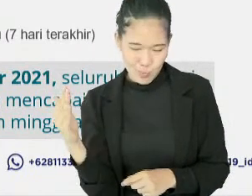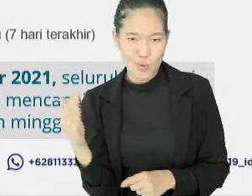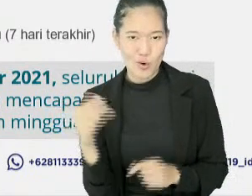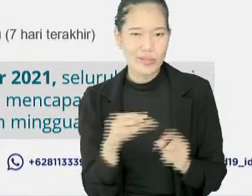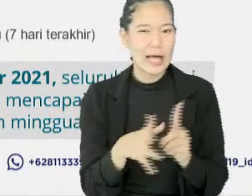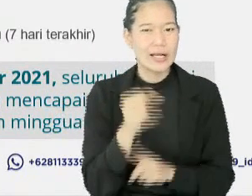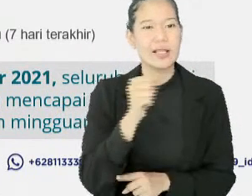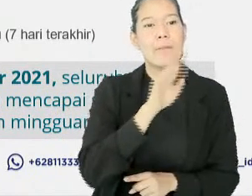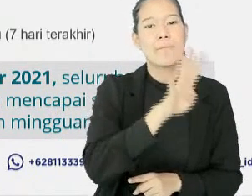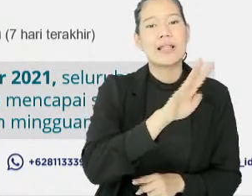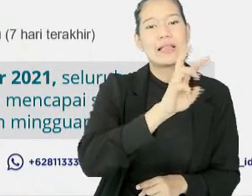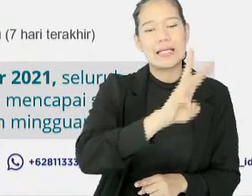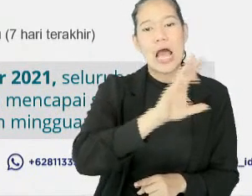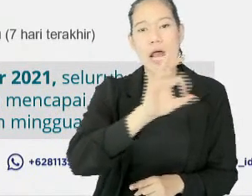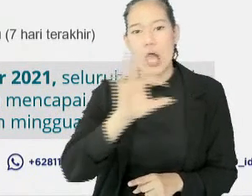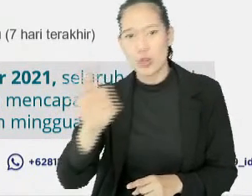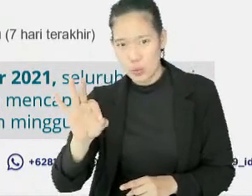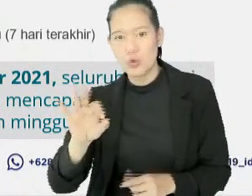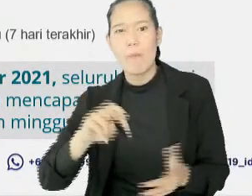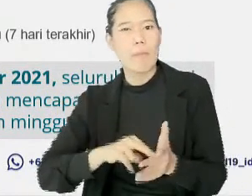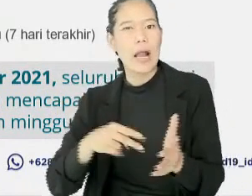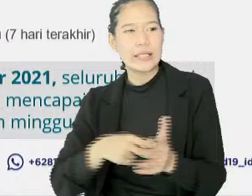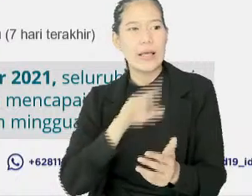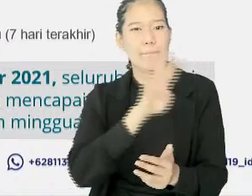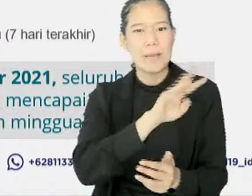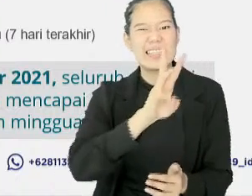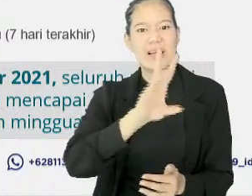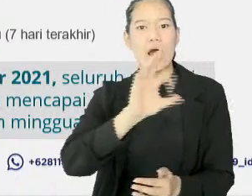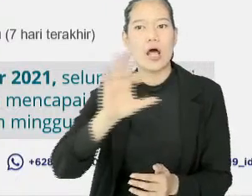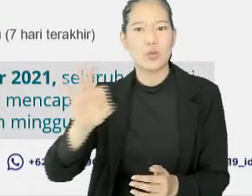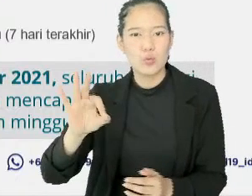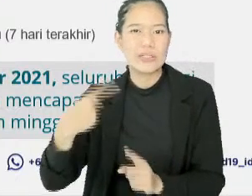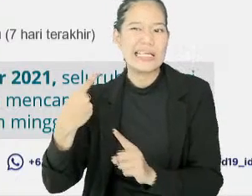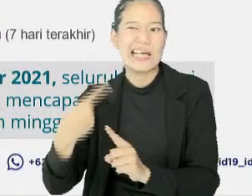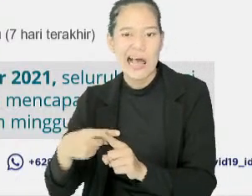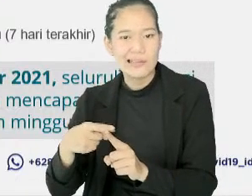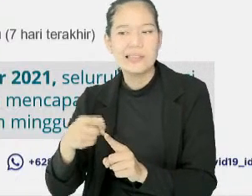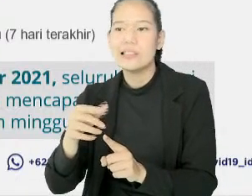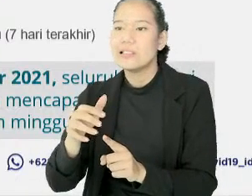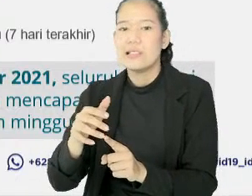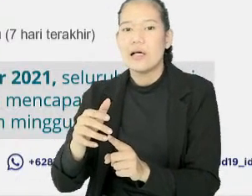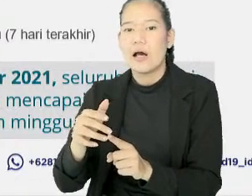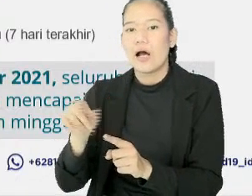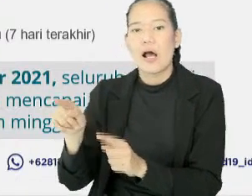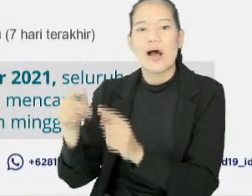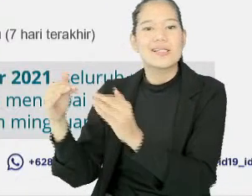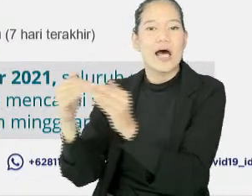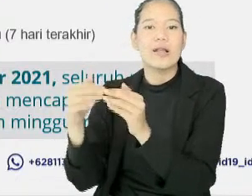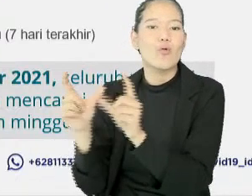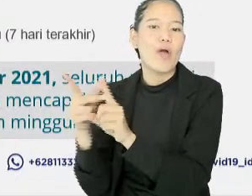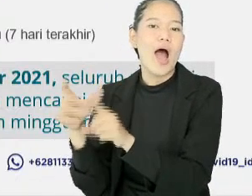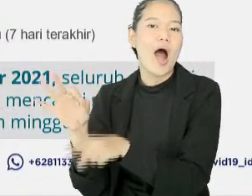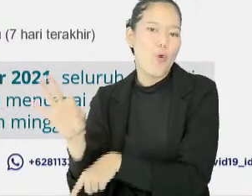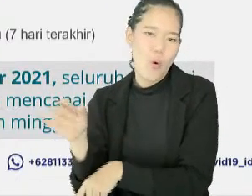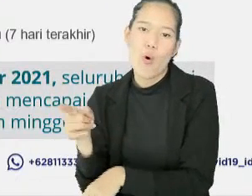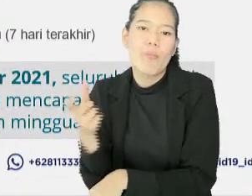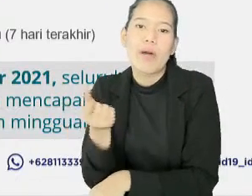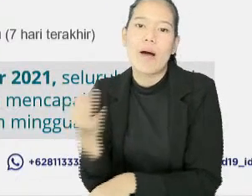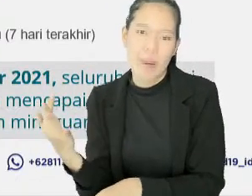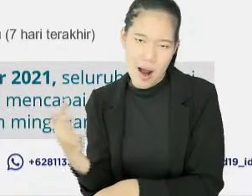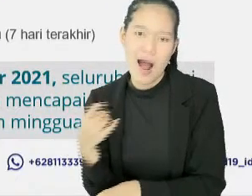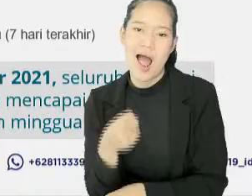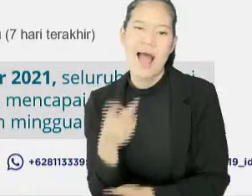3000 gitu masih jauh lebih sedikit dibandingkan dengan yang sudah dikerjakan di provinsi provinsi dengan jumlah penduduk yang banyak Nah ini mungkin